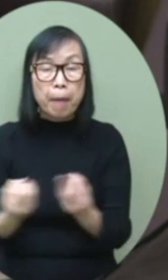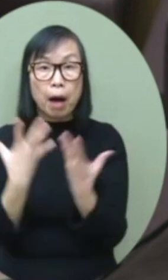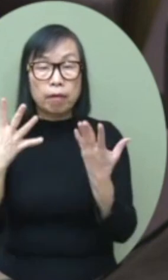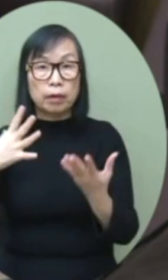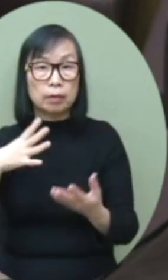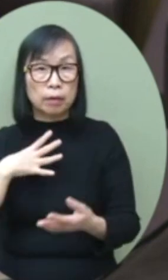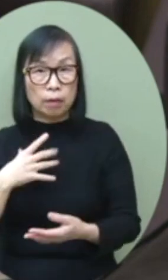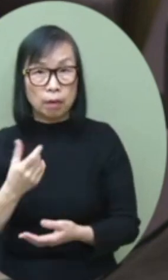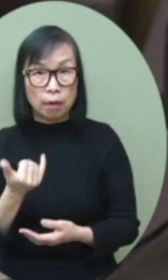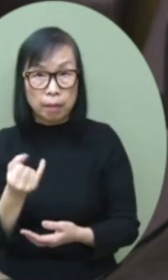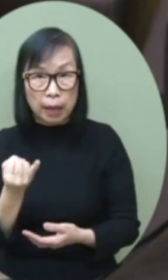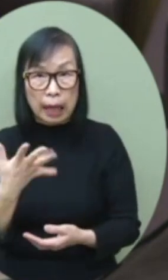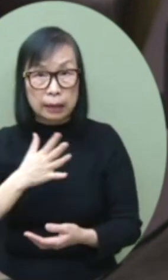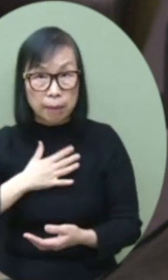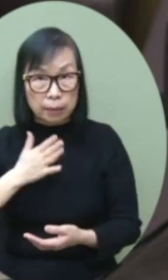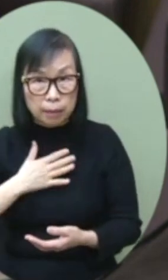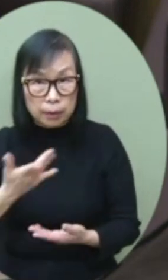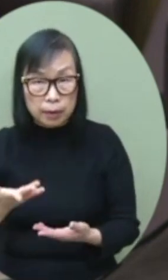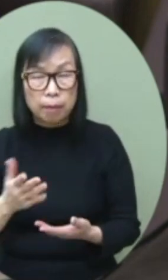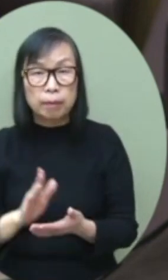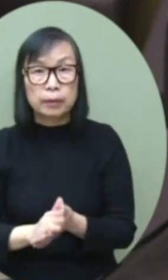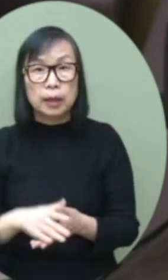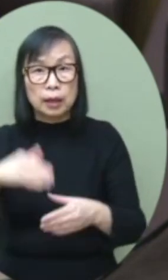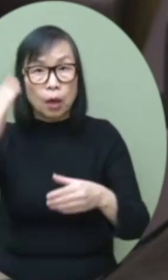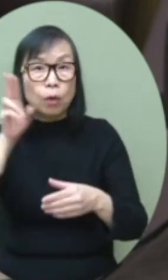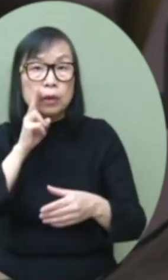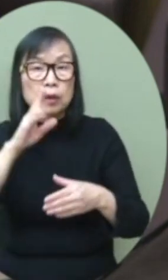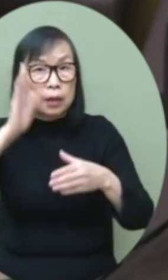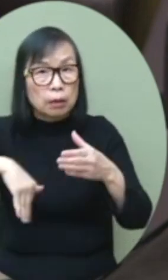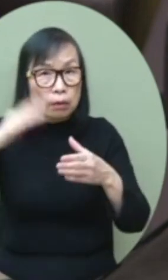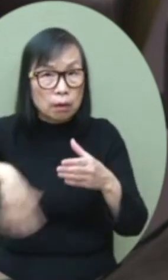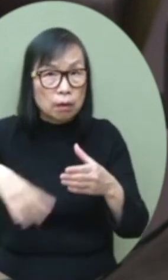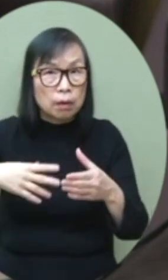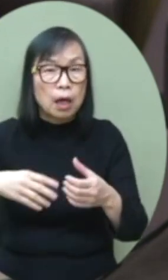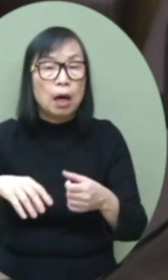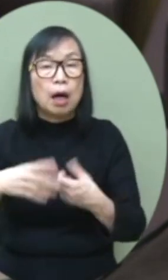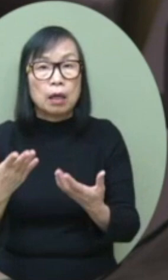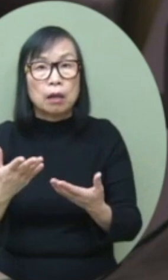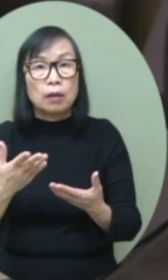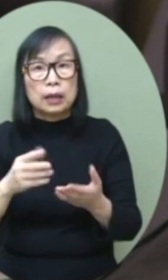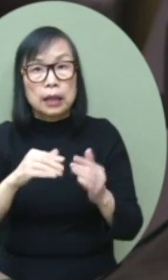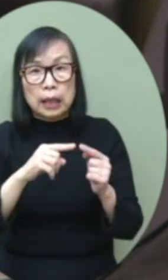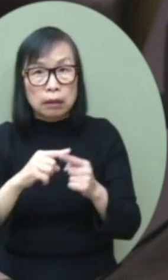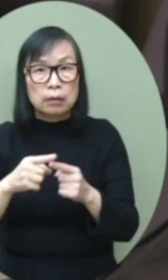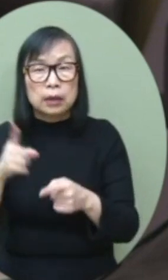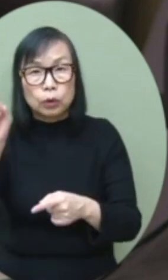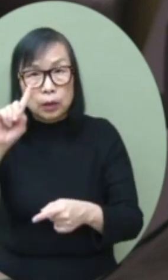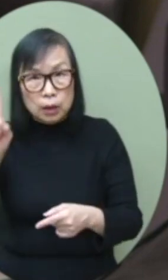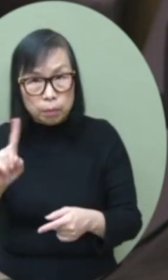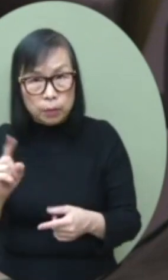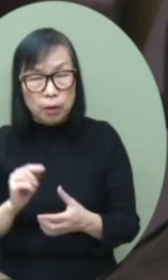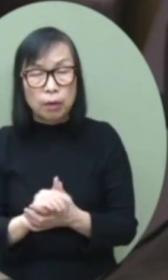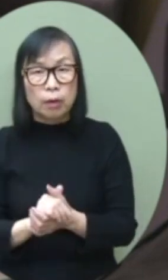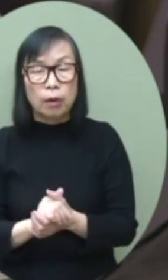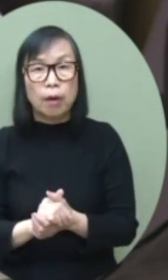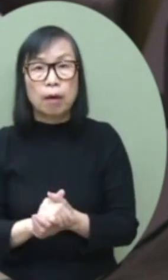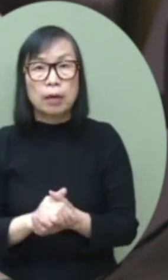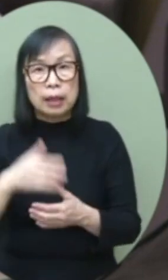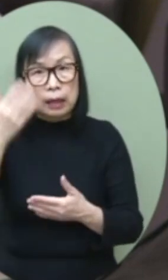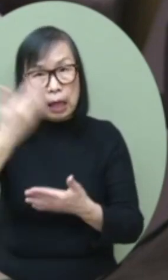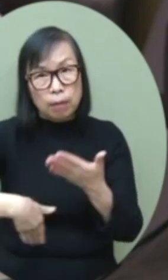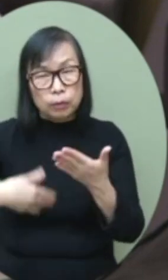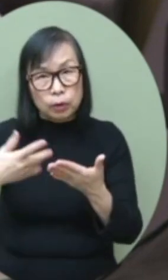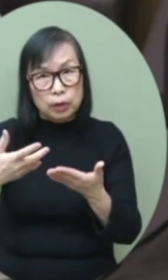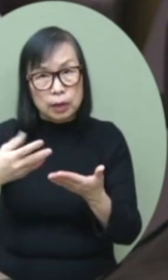情況啦？即、就、係、是、擔唔擔心咧會變咗依個葵涌村嘅2.0，當區嘅居民咧要點樣去避免有依